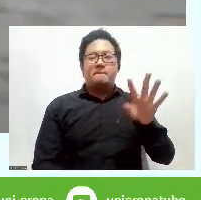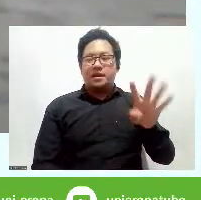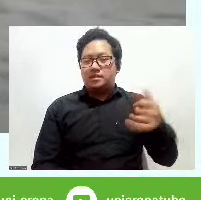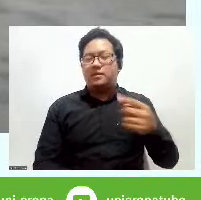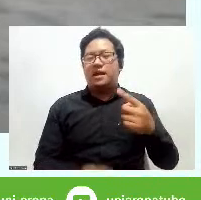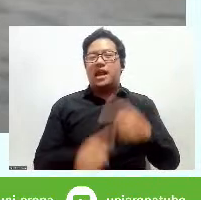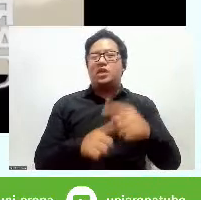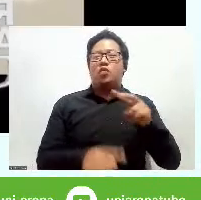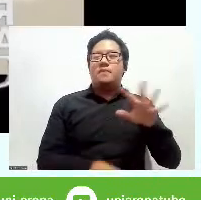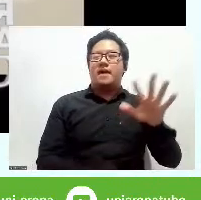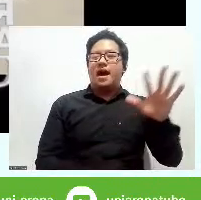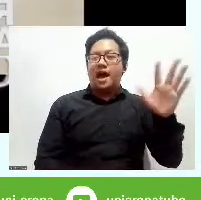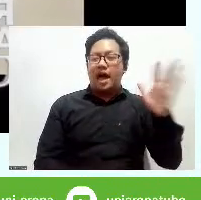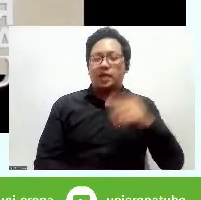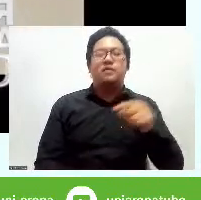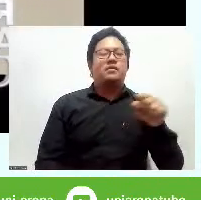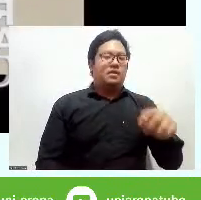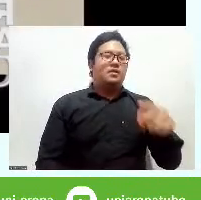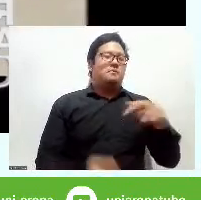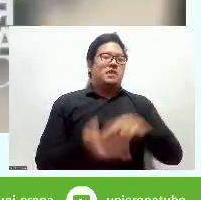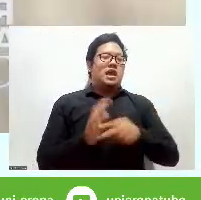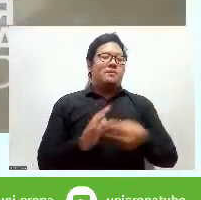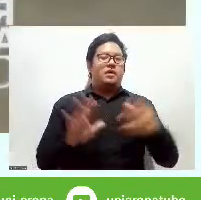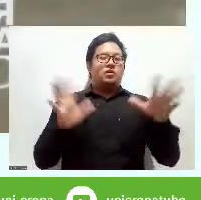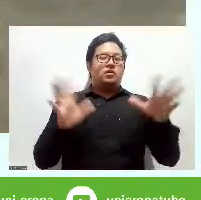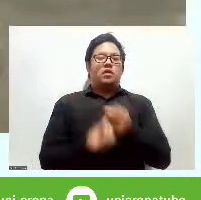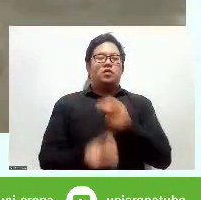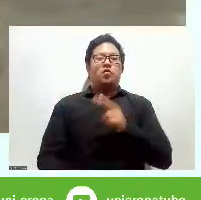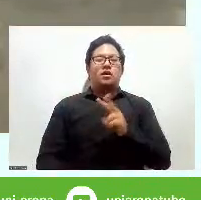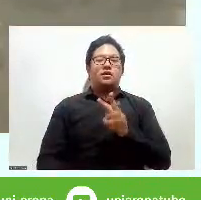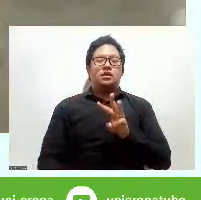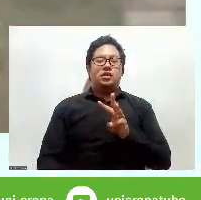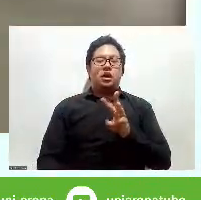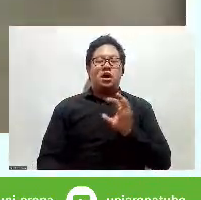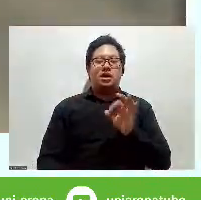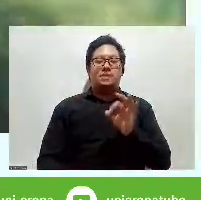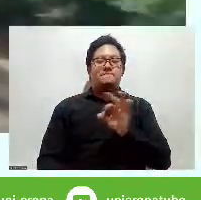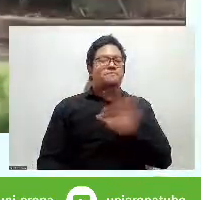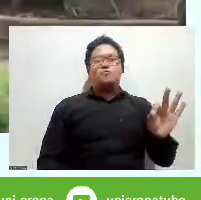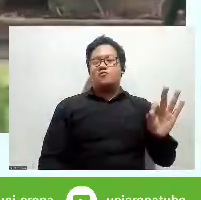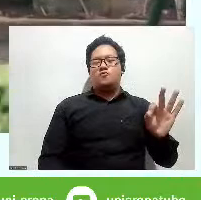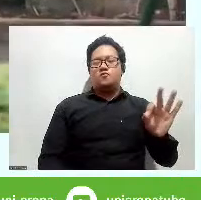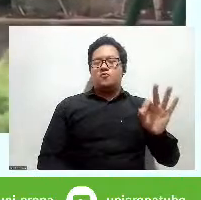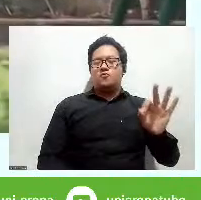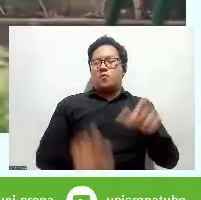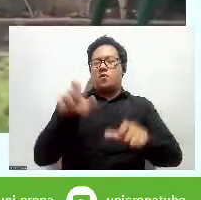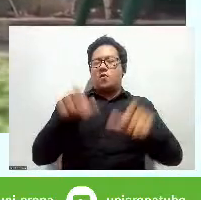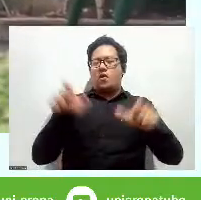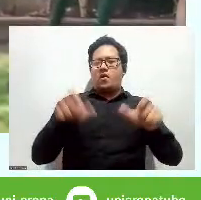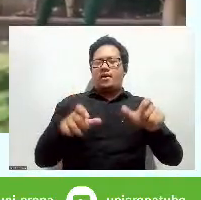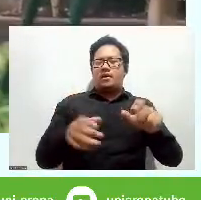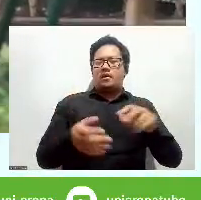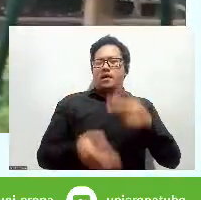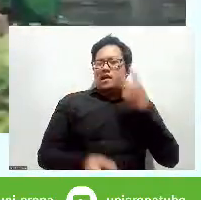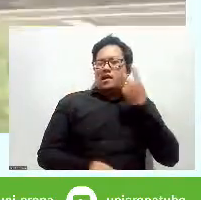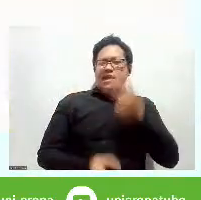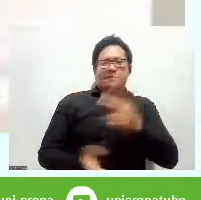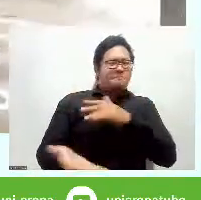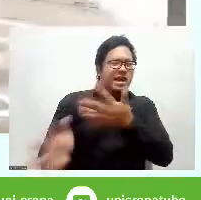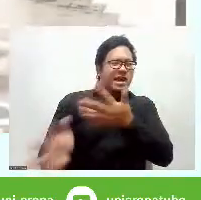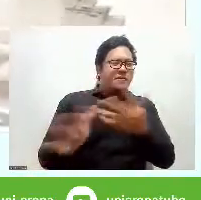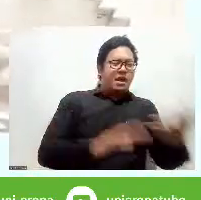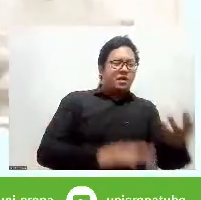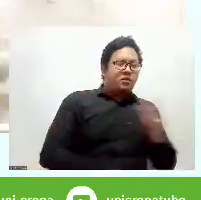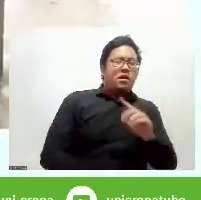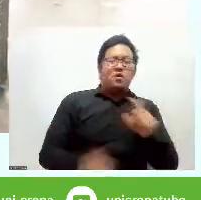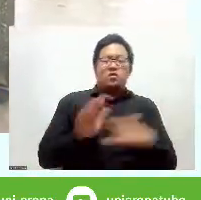23.000 Wow mereka 23 ribuan nah jangan dilihat yang meninggal saja kalau yang meninggal itu adalah tulang punggung